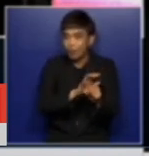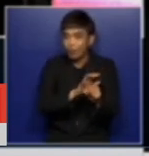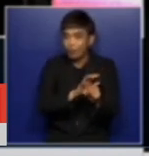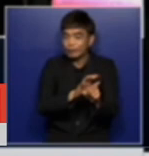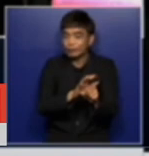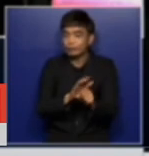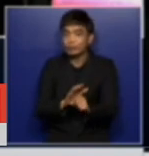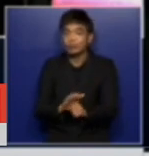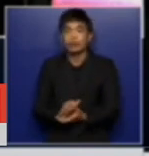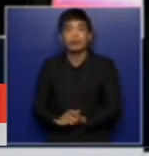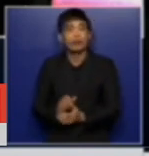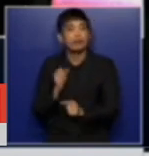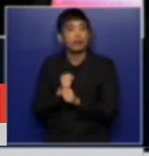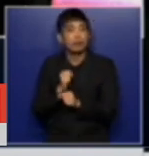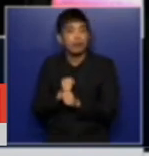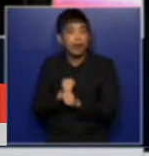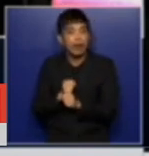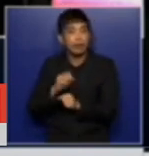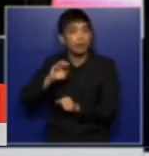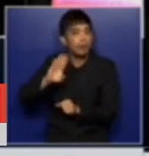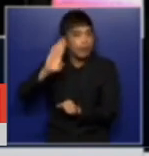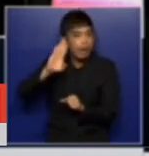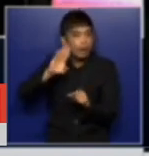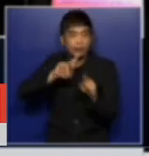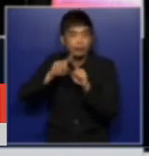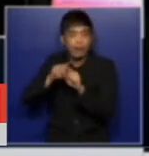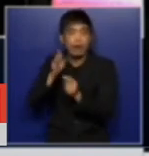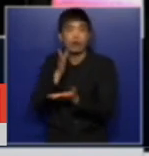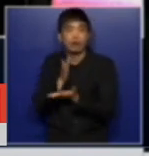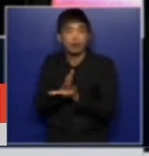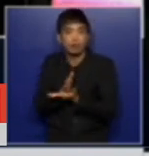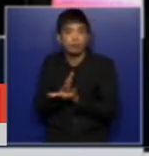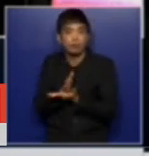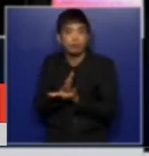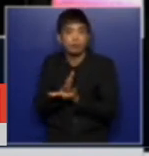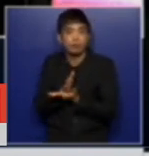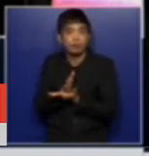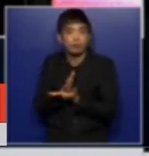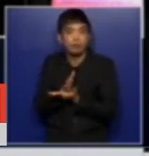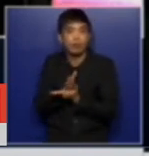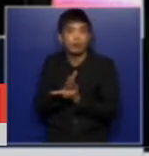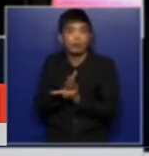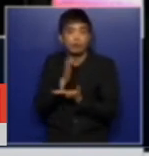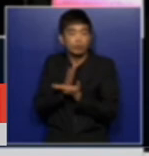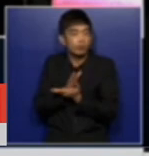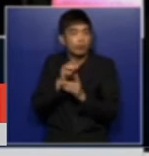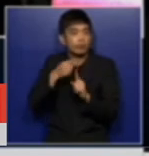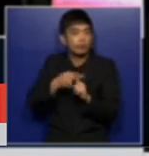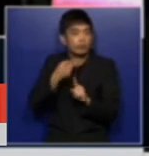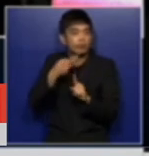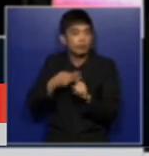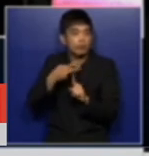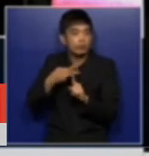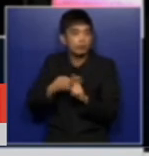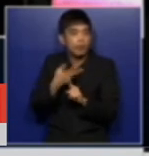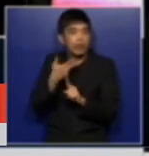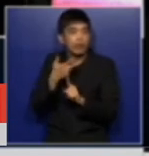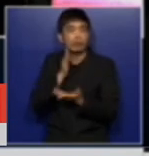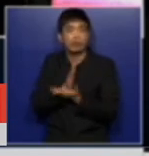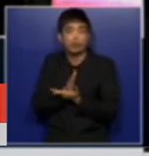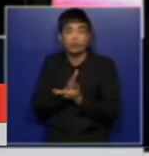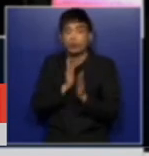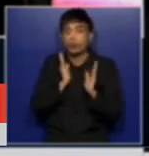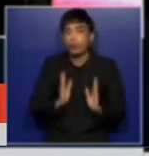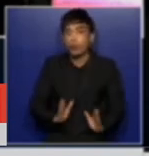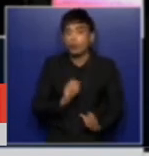หยุดการงานหยุดการทุกอย่างไปเป็นเวลา 2-3 เดือนพี่น้องประชาชนขาดรายได้และในขณะ